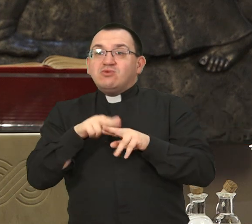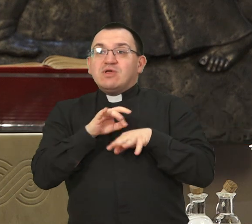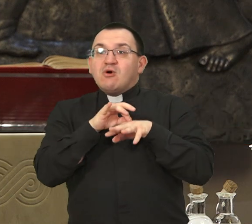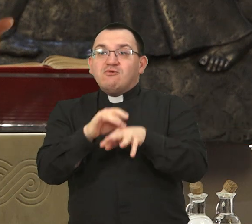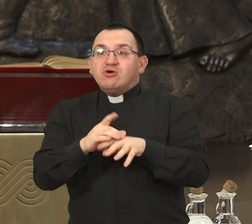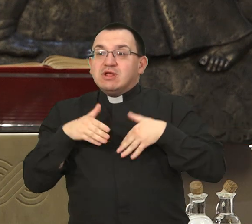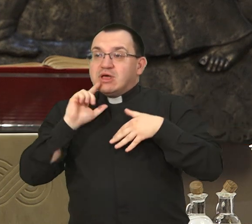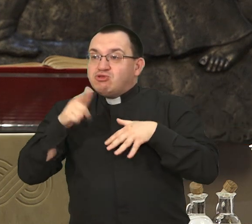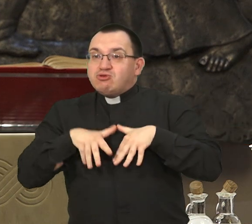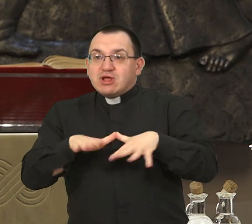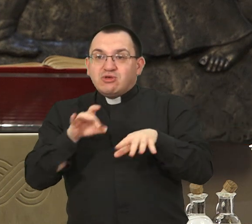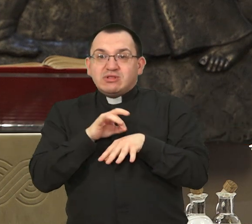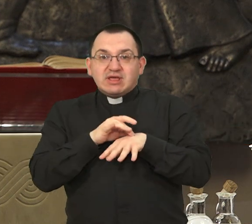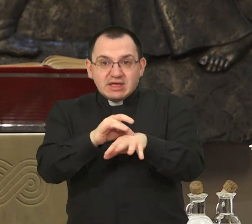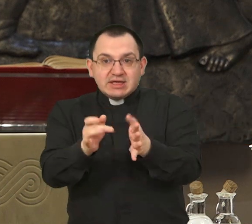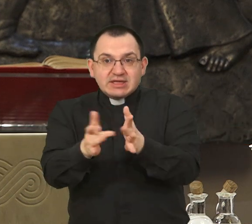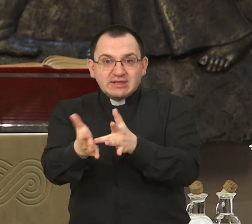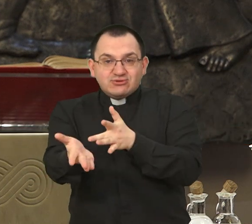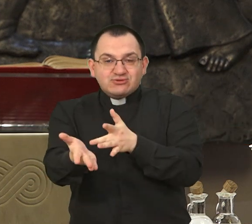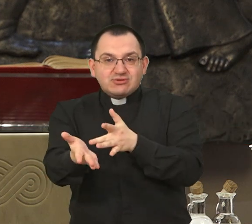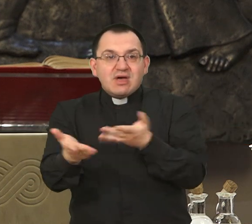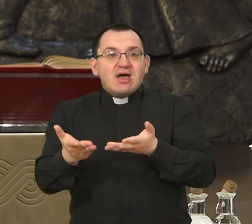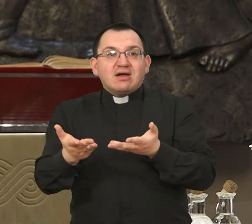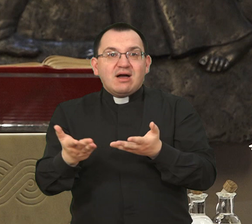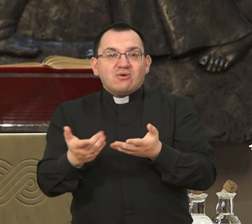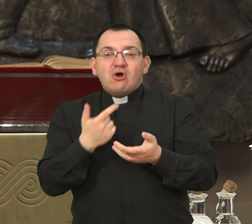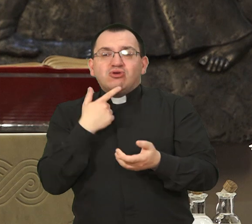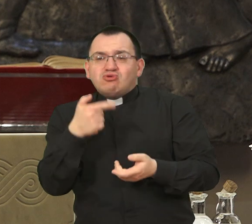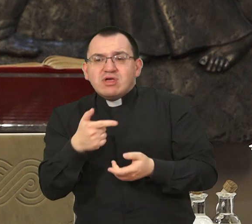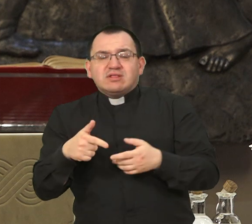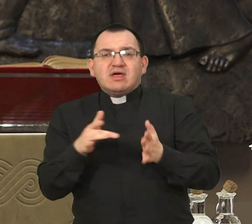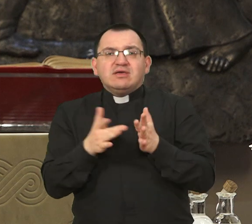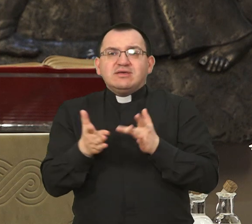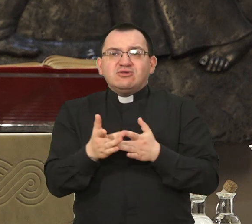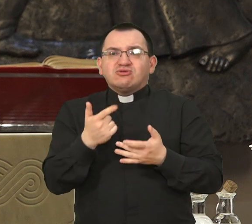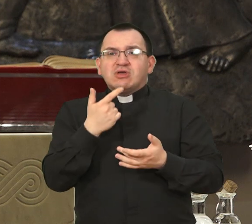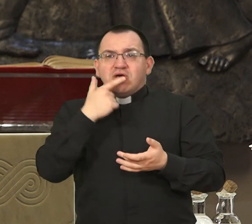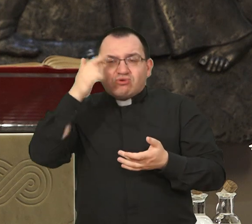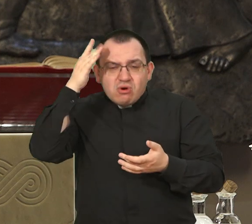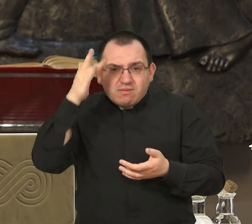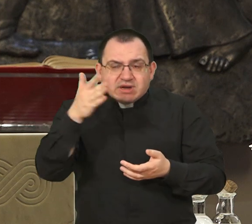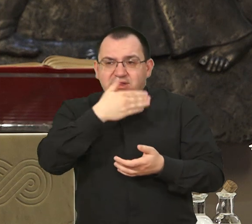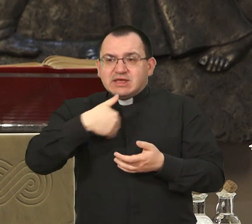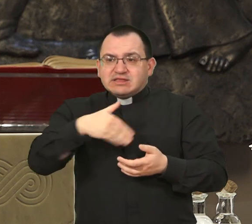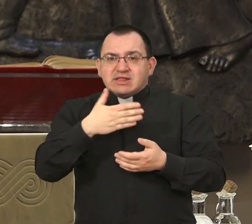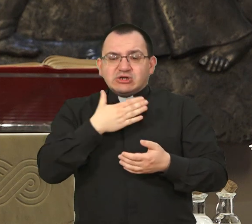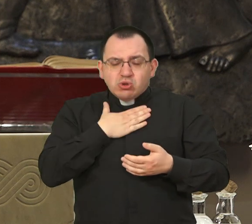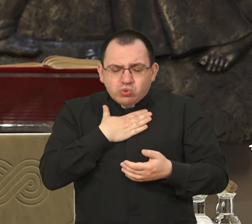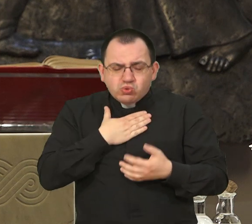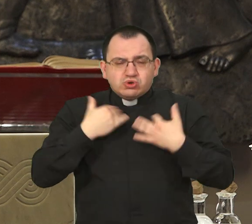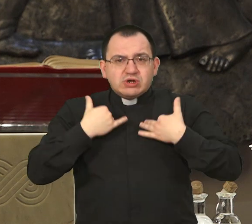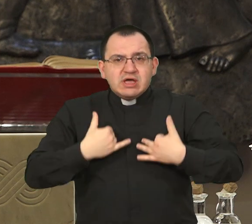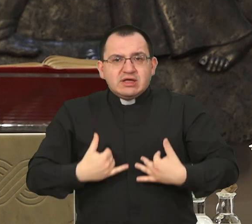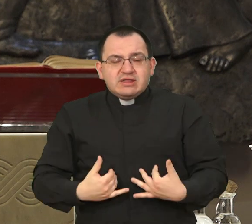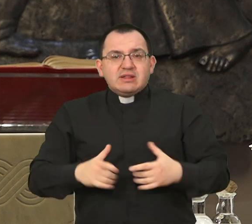Isus? Onaj koji spašava i liječi, koji daje puninu života, koji brine za duhovni, tjelesni,